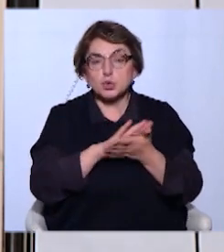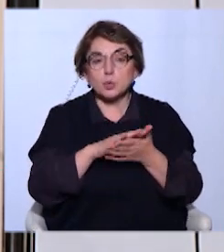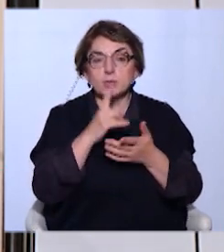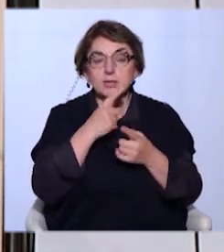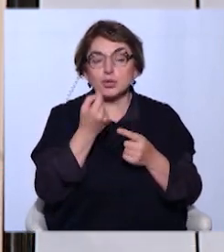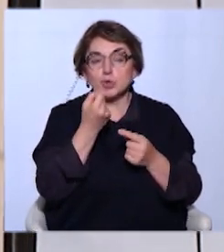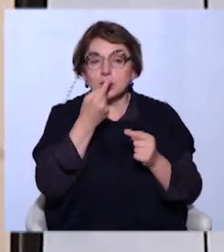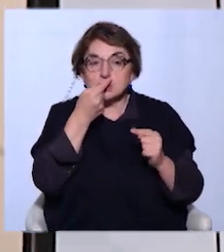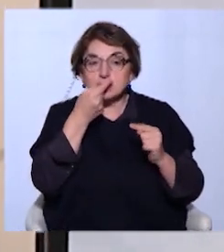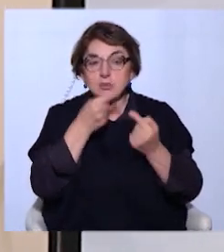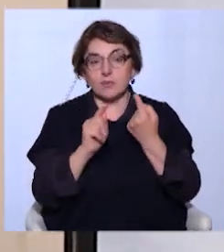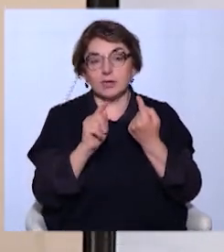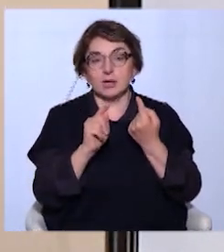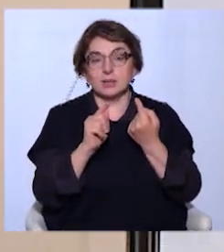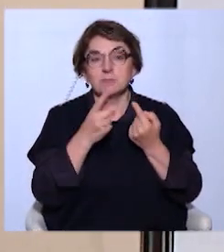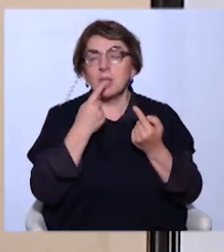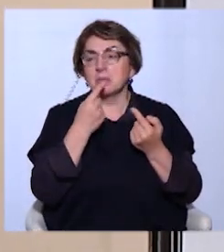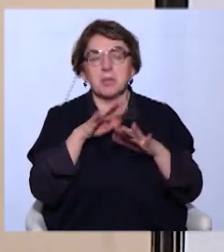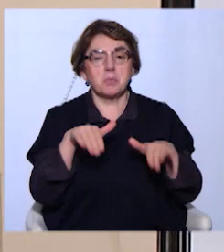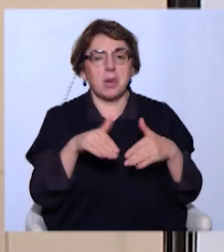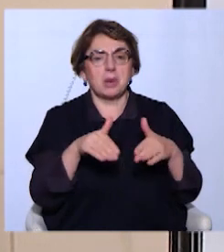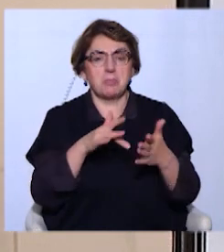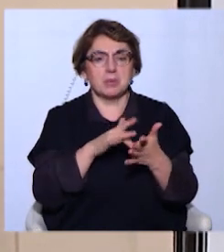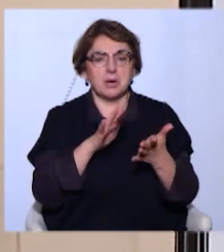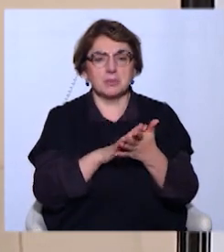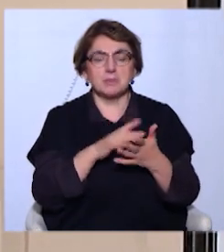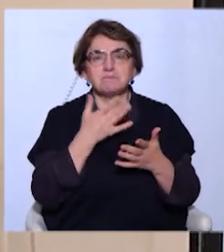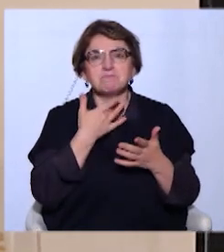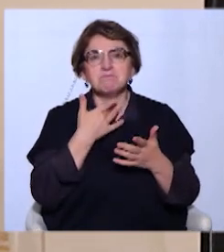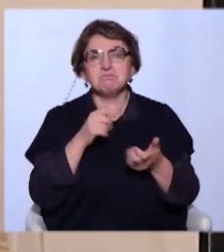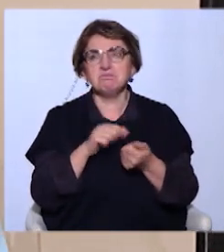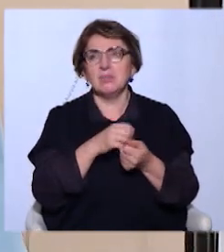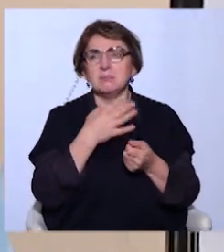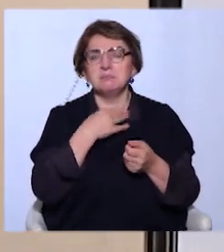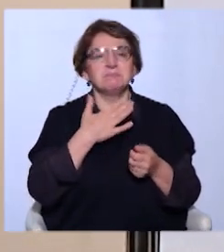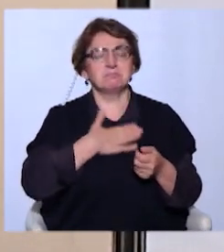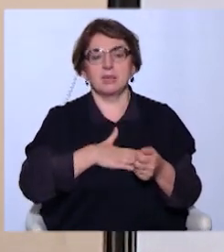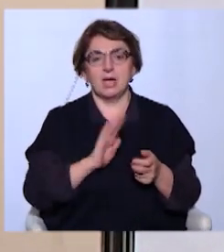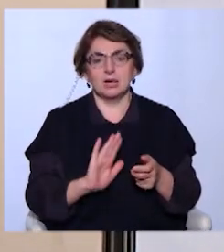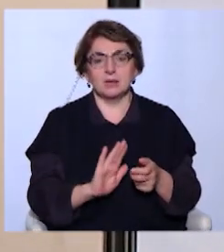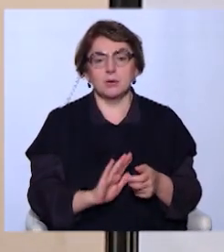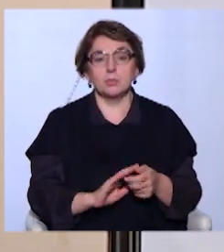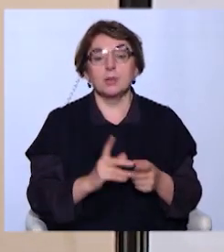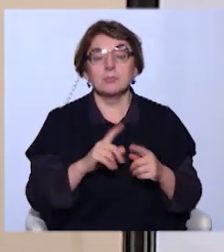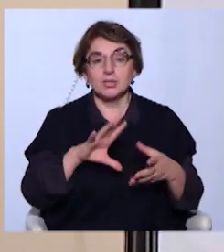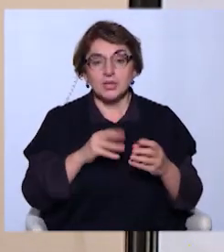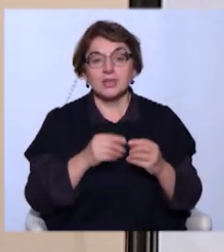წყლის, ალბათ შეგიმჩნევია, რომ მას არანაირი გემო არ აქვს და არც წყურვილის გრძნობას კლავს საერთოდ.